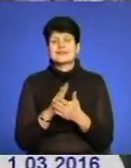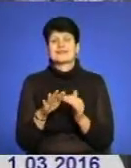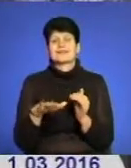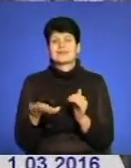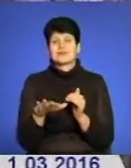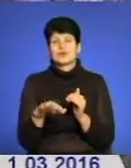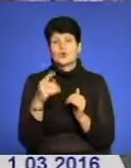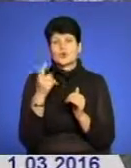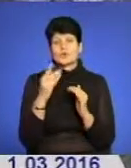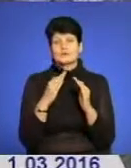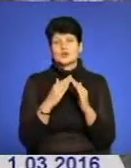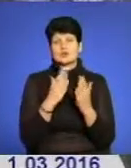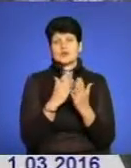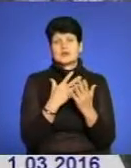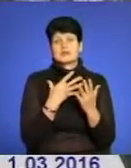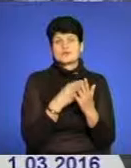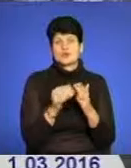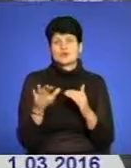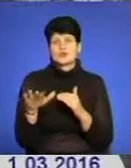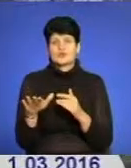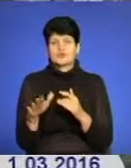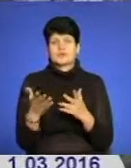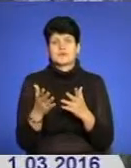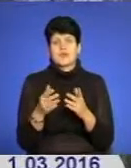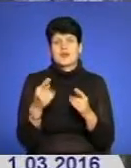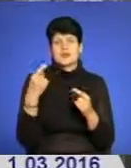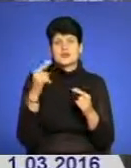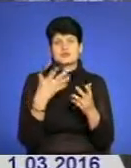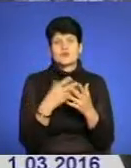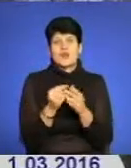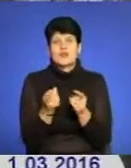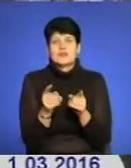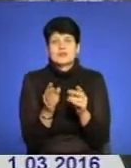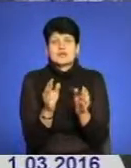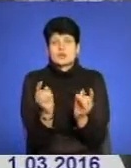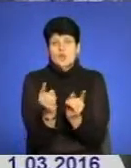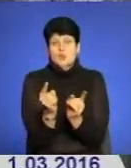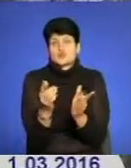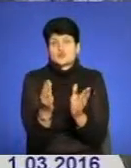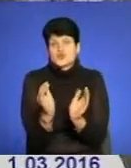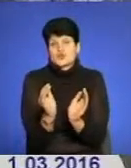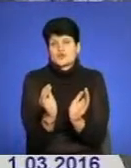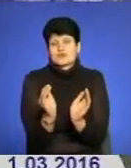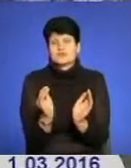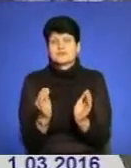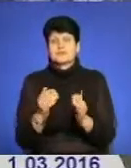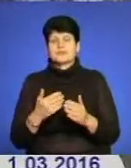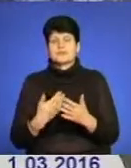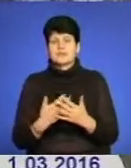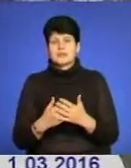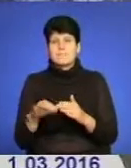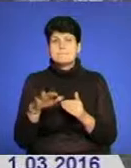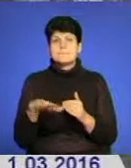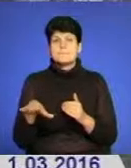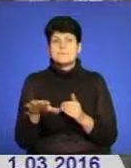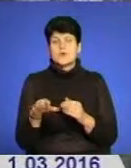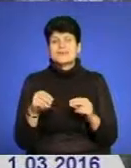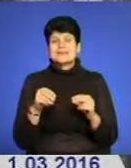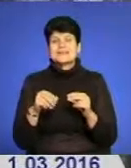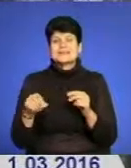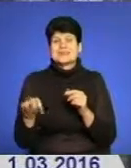візьмемо один будинок має свою територію, другий свою, а залишається кусочок, так скажемо, відносно кусочок, якась площа